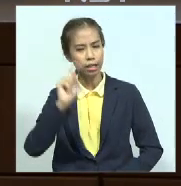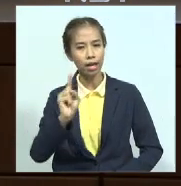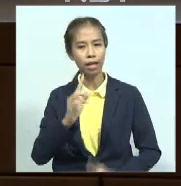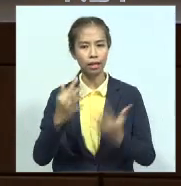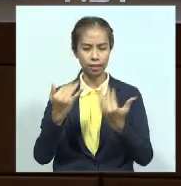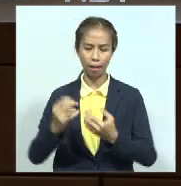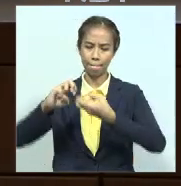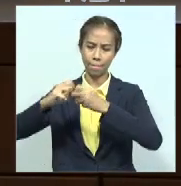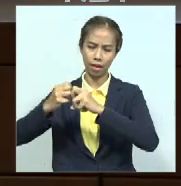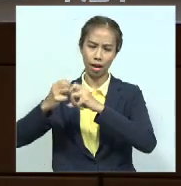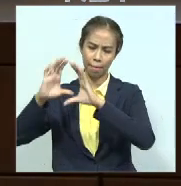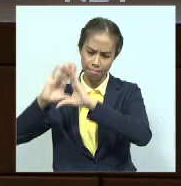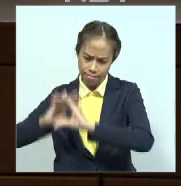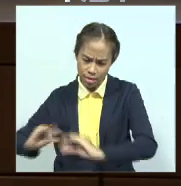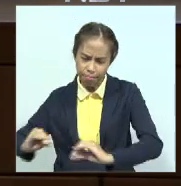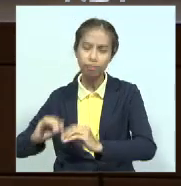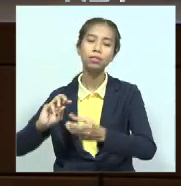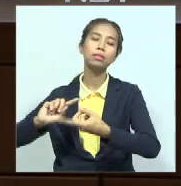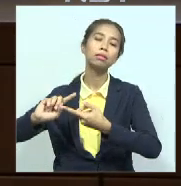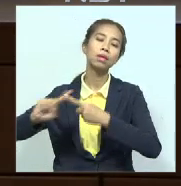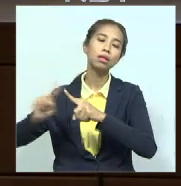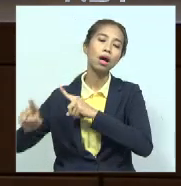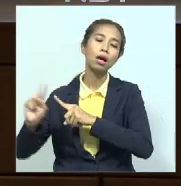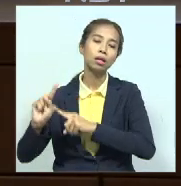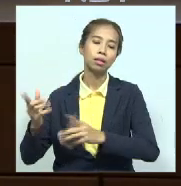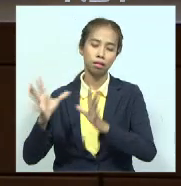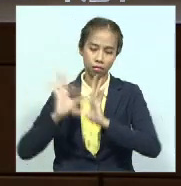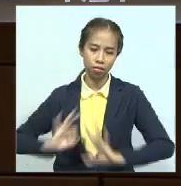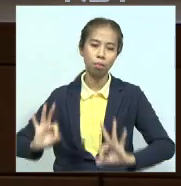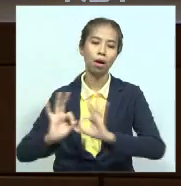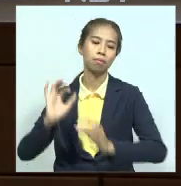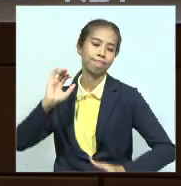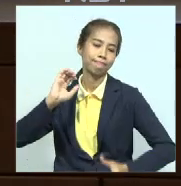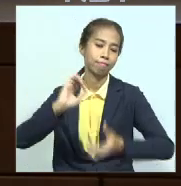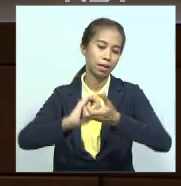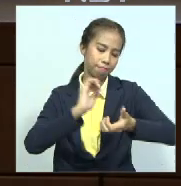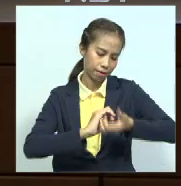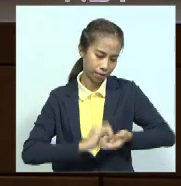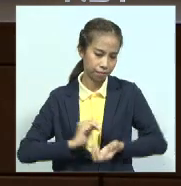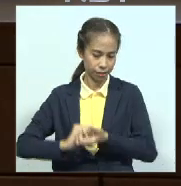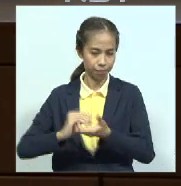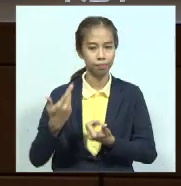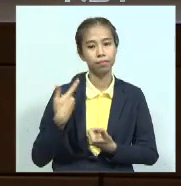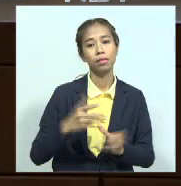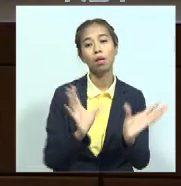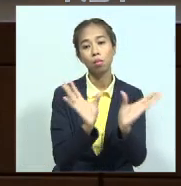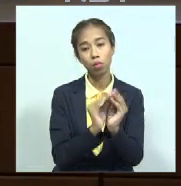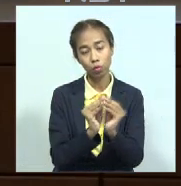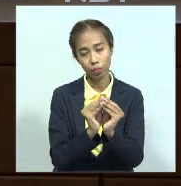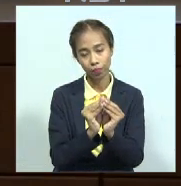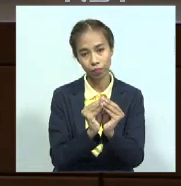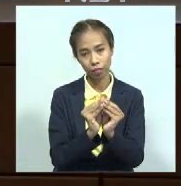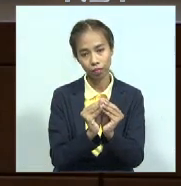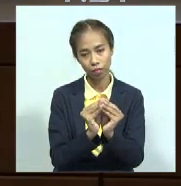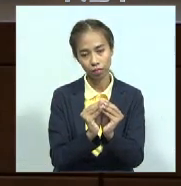วิกฤตลดผลกระทบที่เกิดขึ้นเนี่ยก็จะต้องมีความร่วมมือที่หลากหลายมีกรอบการประชุม